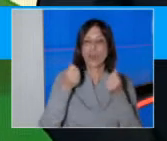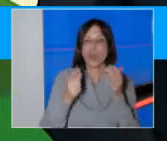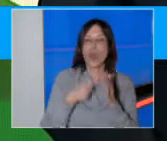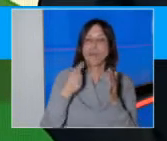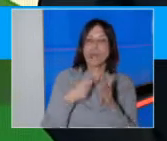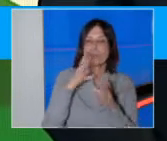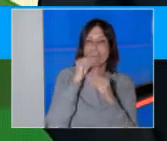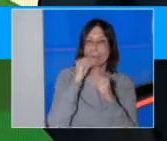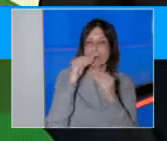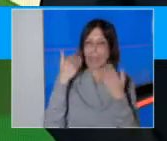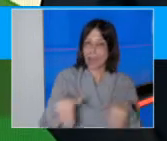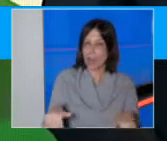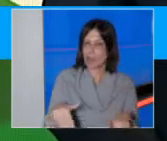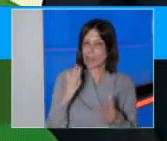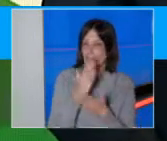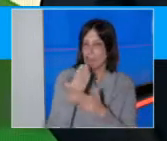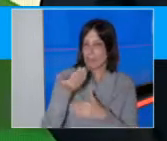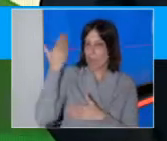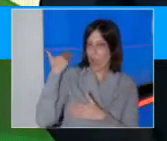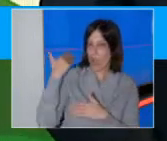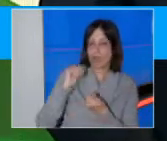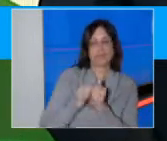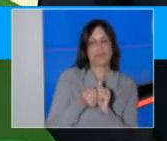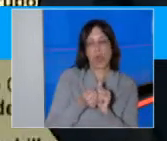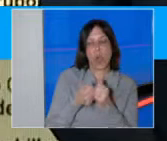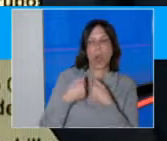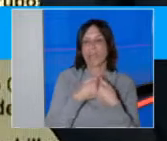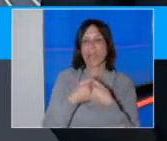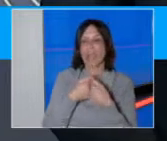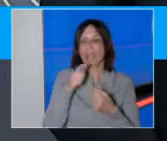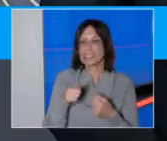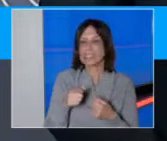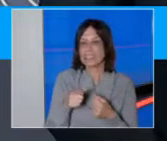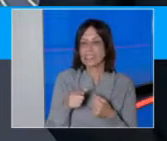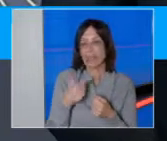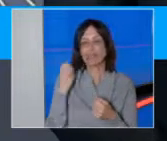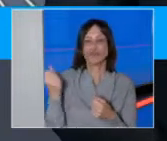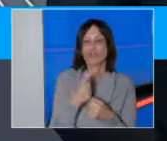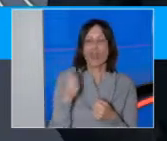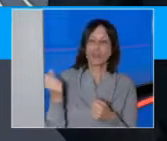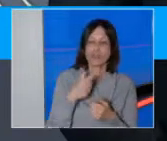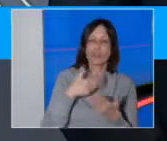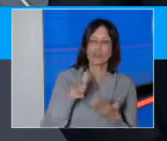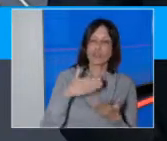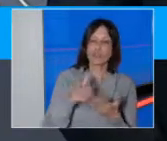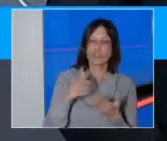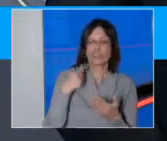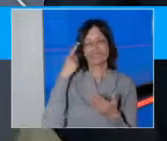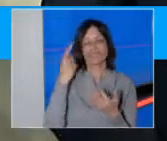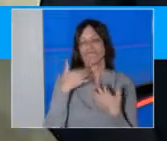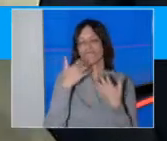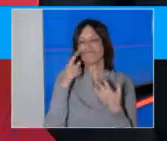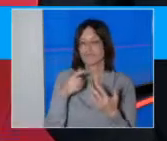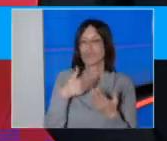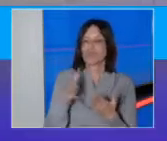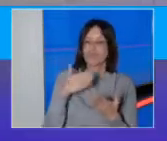על הגבלות, את חושבת שזה כבר מאחורינו? או שהמאבק הזה, מה שנקרא, משבוע לשבוע ימשיך? לדעתי, הפרסה הזאת